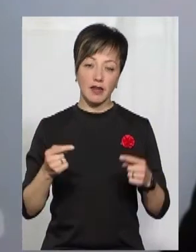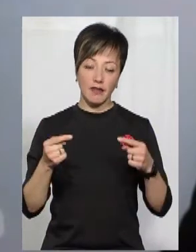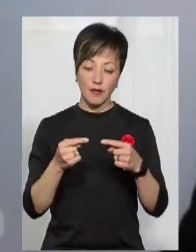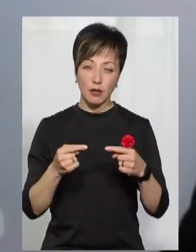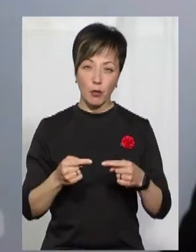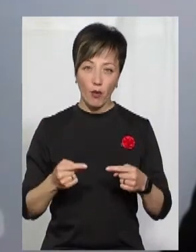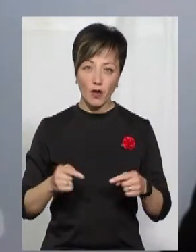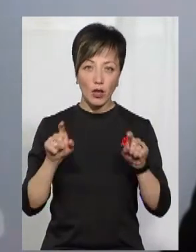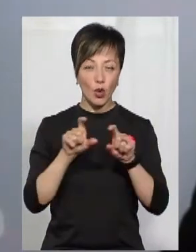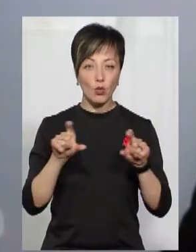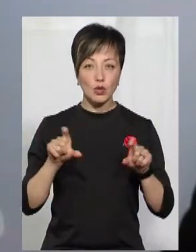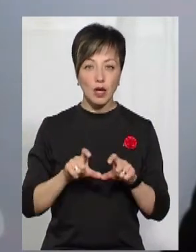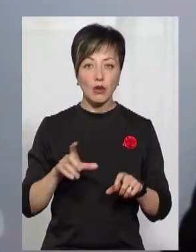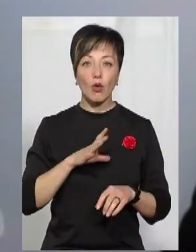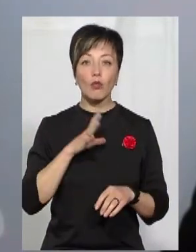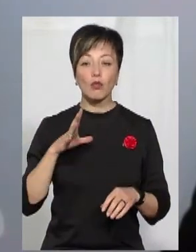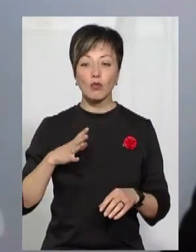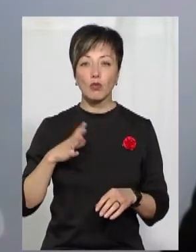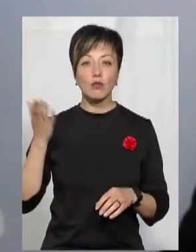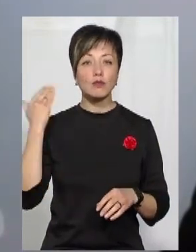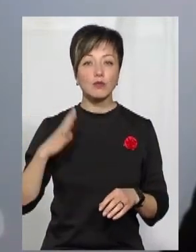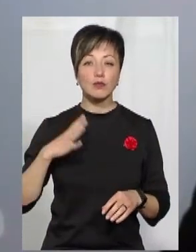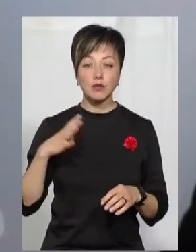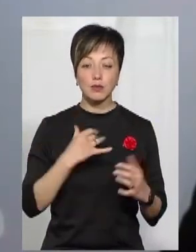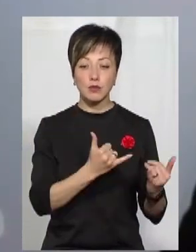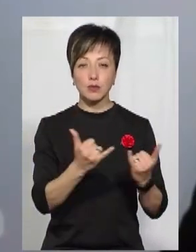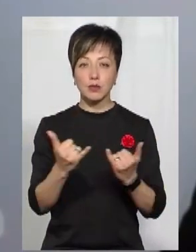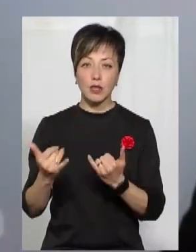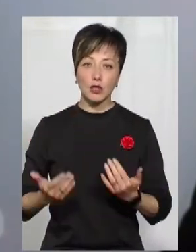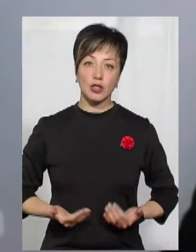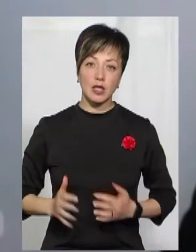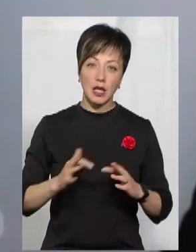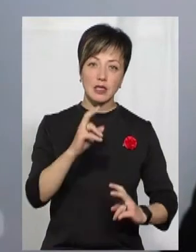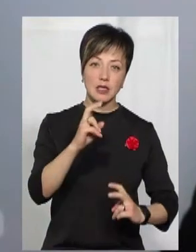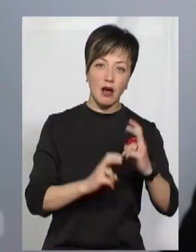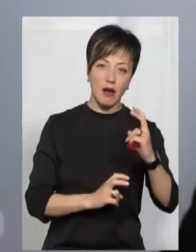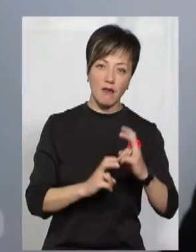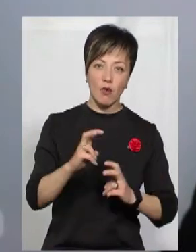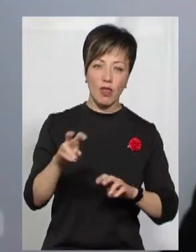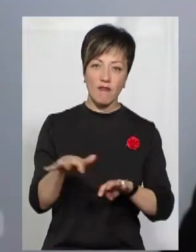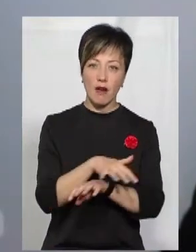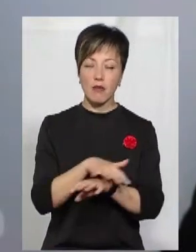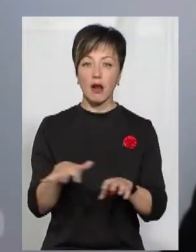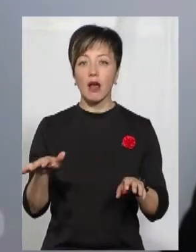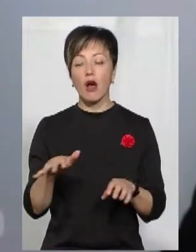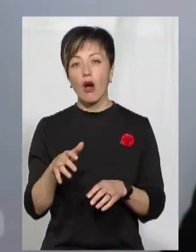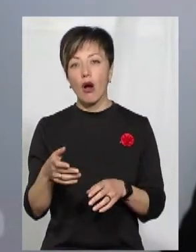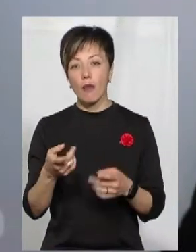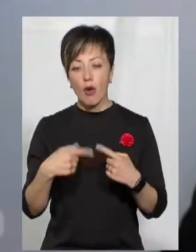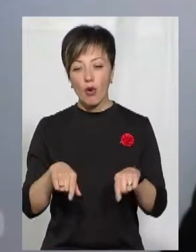відповідно, ті установи, які забезпечували життєдіяльність – це і заводи, фабрики, органи